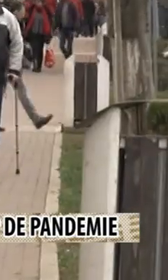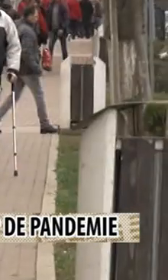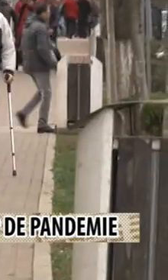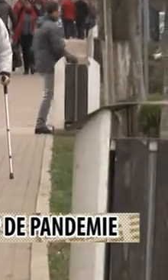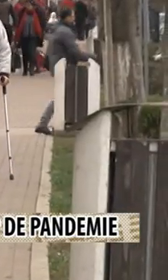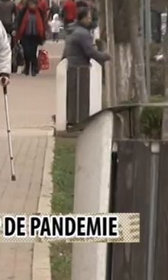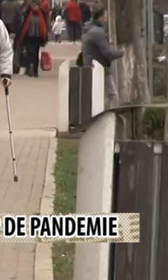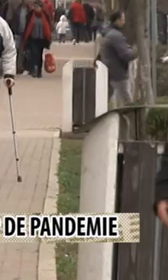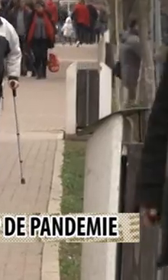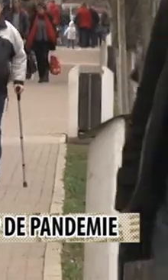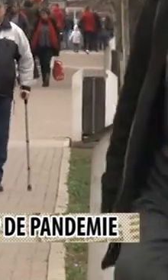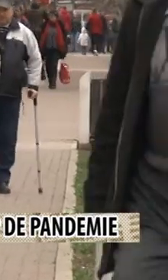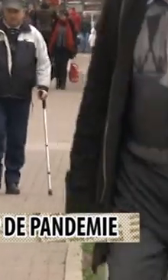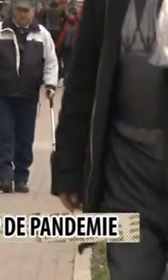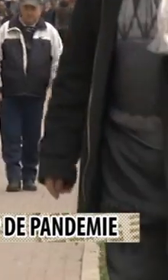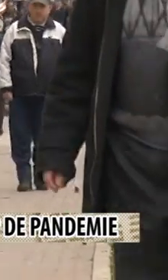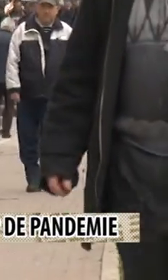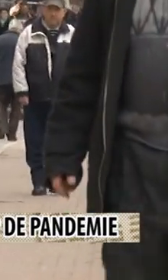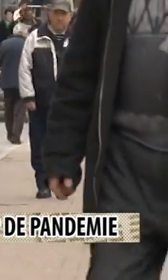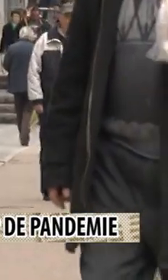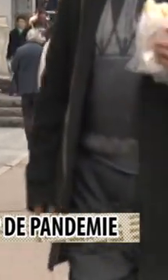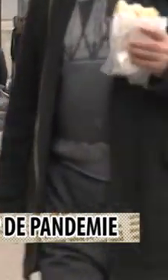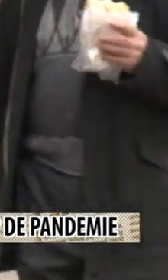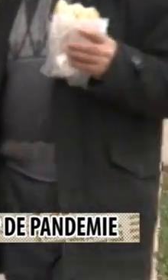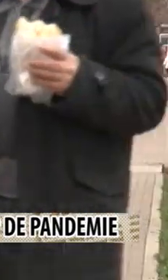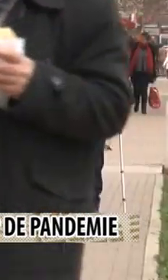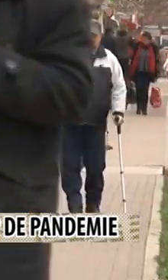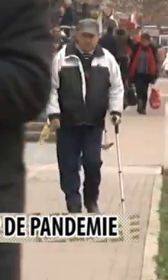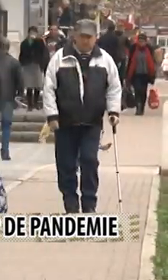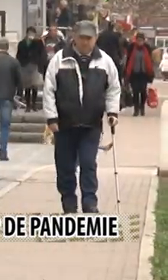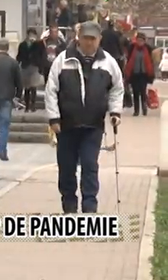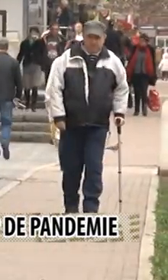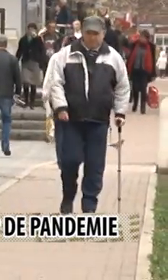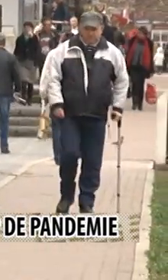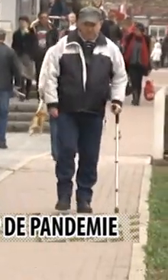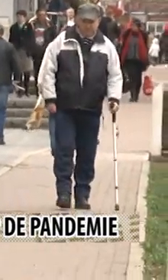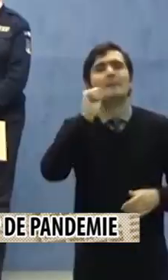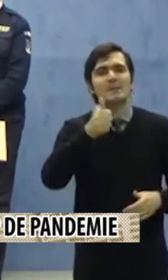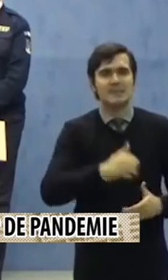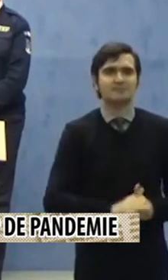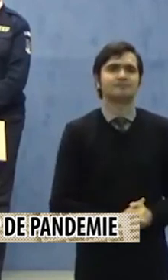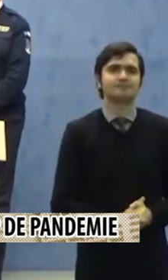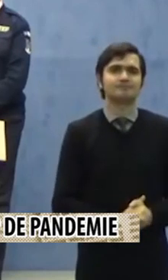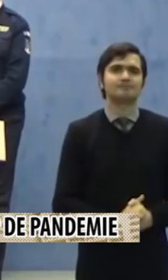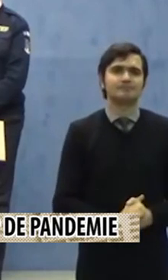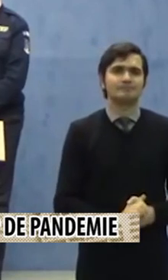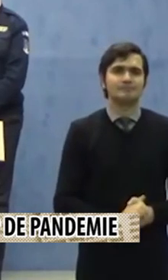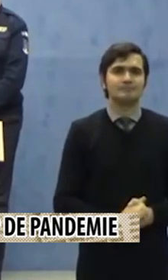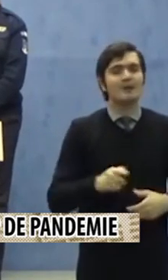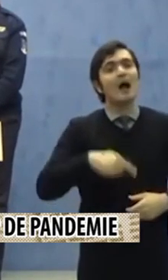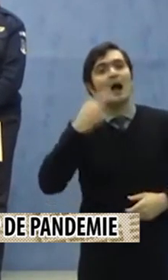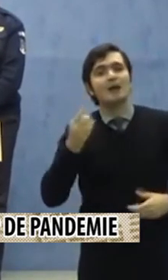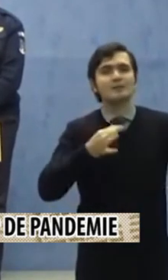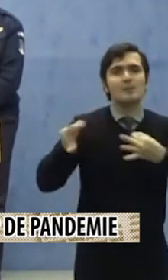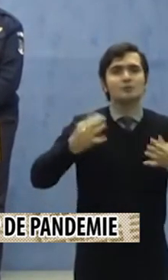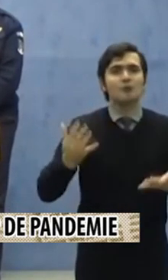sprijin din partea autorităților locale, care trebuie să țină o evidență săptămânală a vârsnicilor. O altă